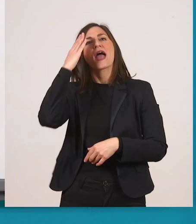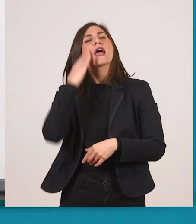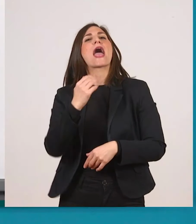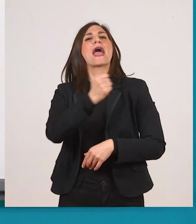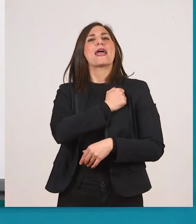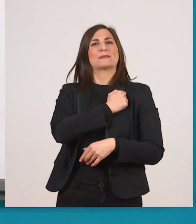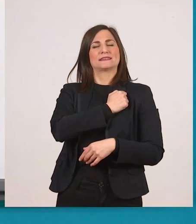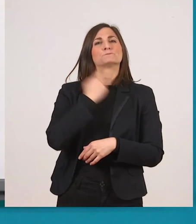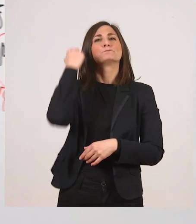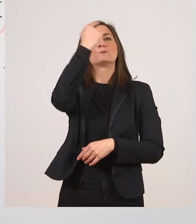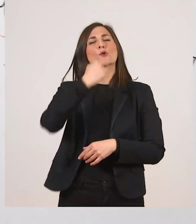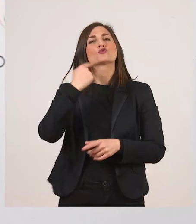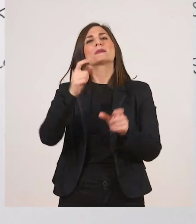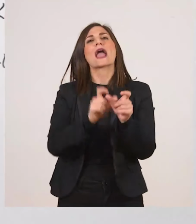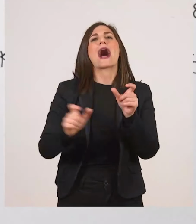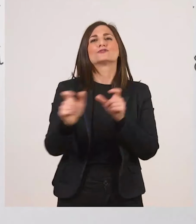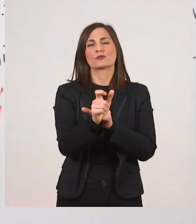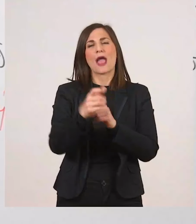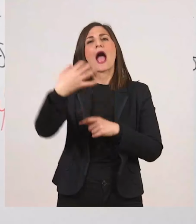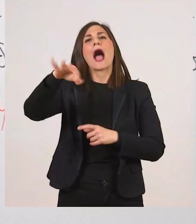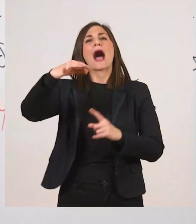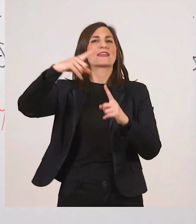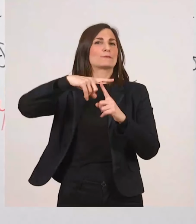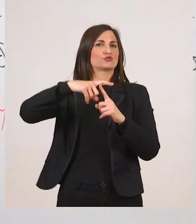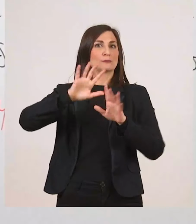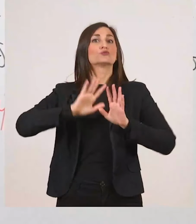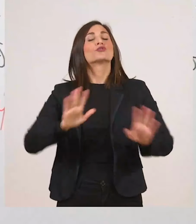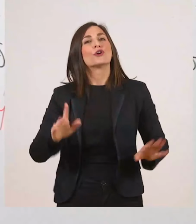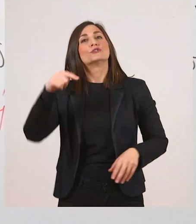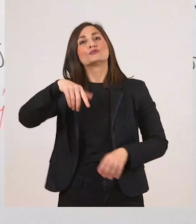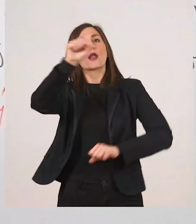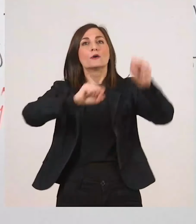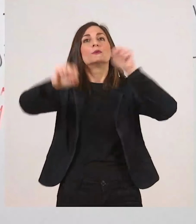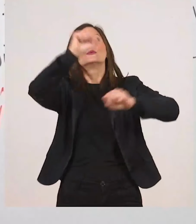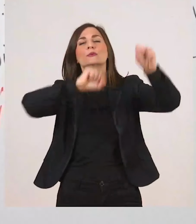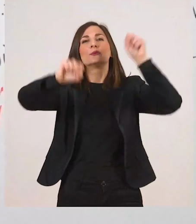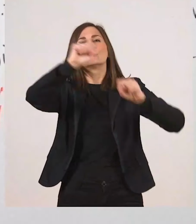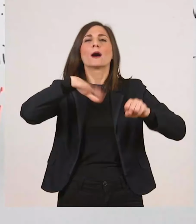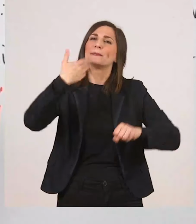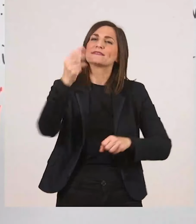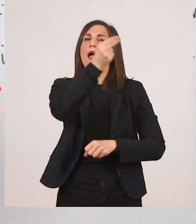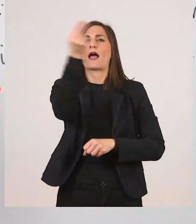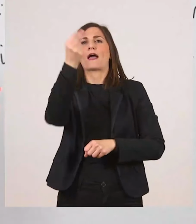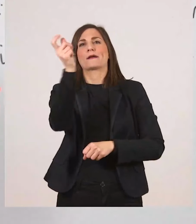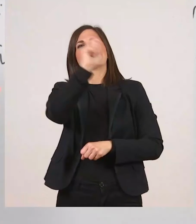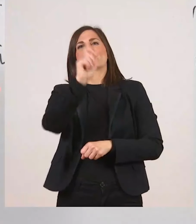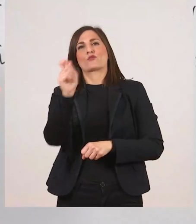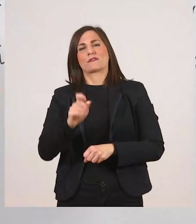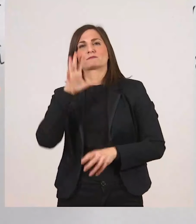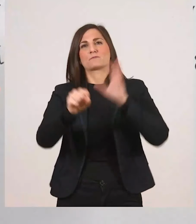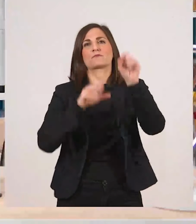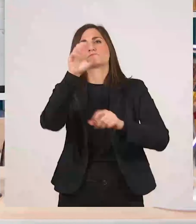τύπος. Εύκολο. Ωραία. Τώρα θα σβήσουμε τον πίνακα και θα γράψουμε προτάσεις για να εντοπίσουμε τις